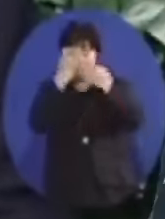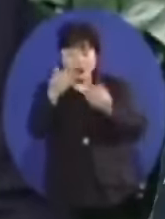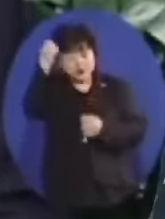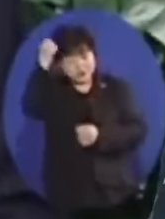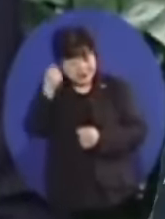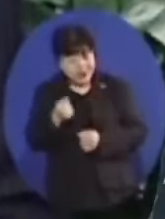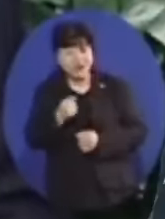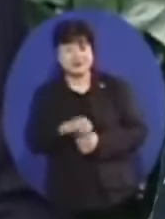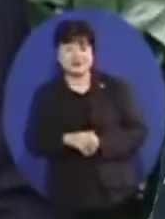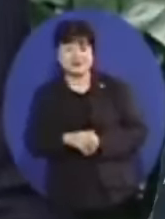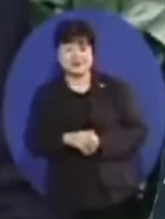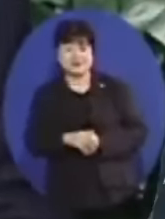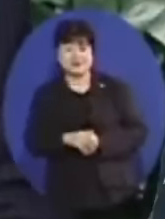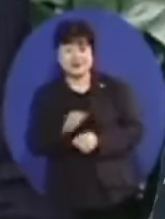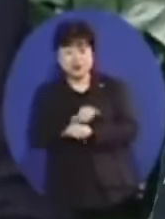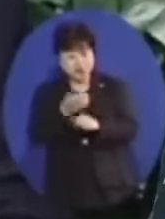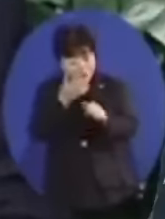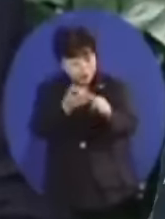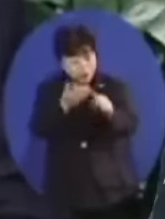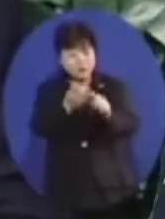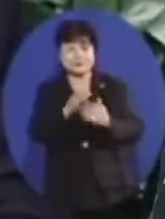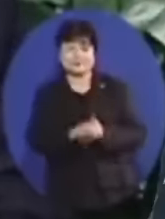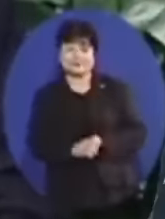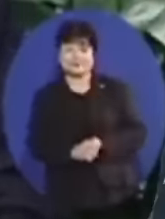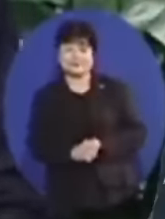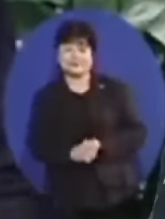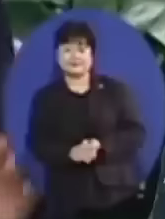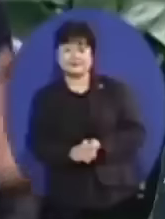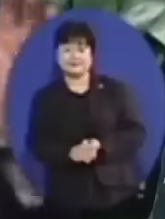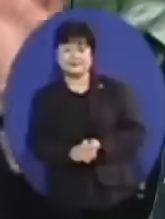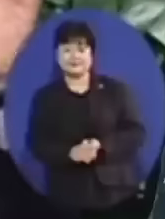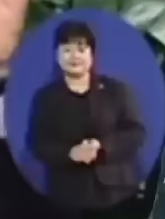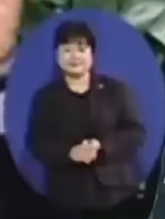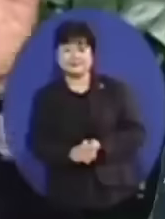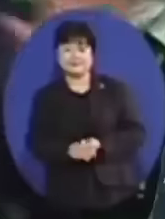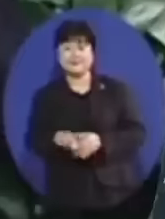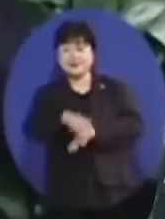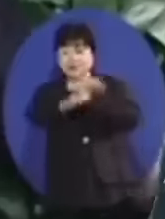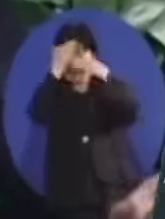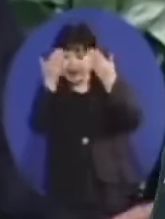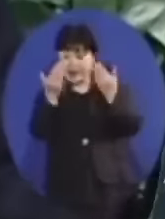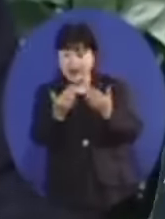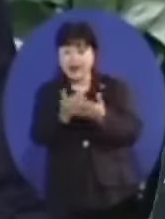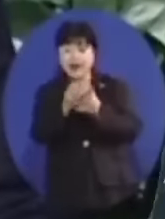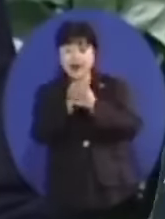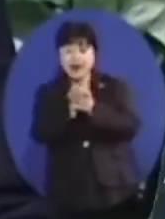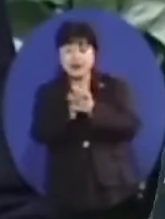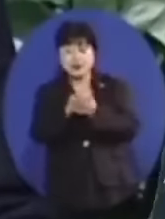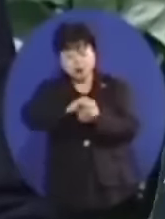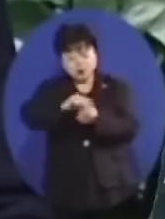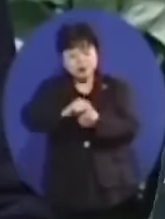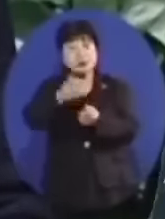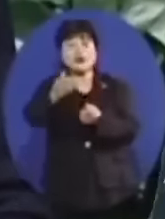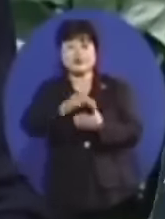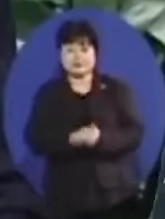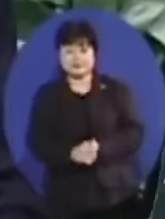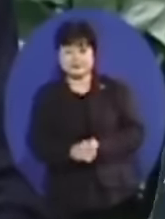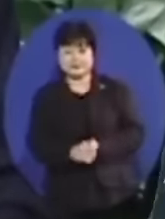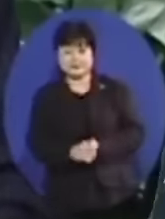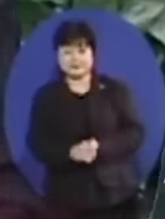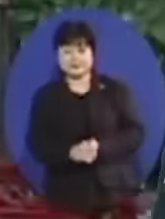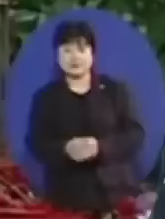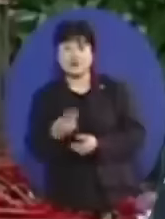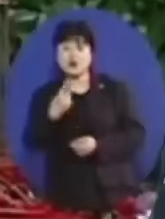다 용서해버리게 됩니다. 다 기도로서 씻어버려야 되는 것입니다.